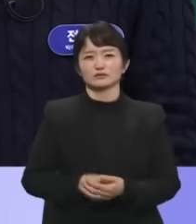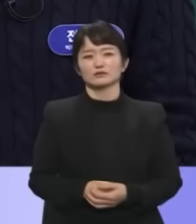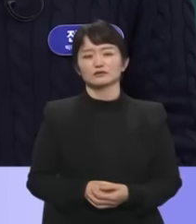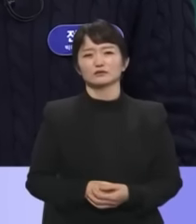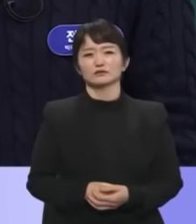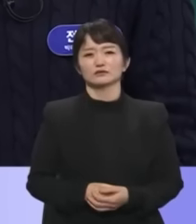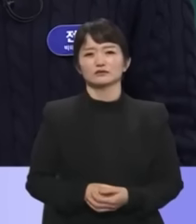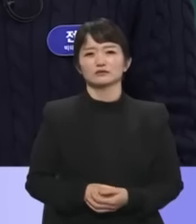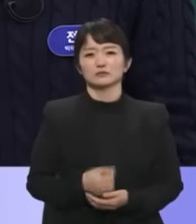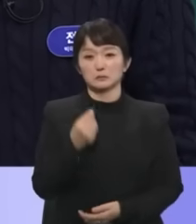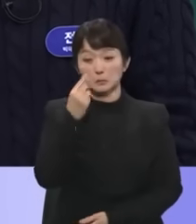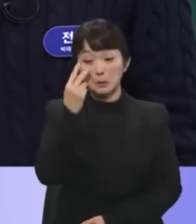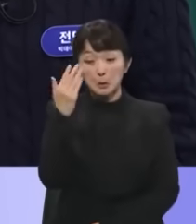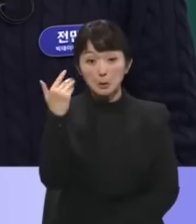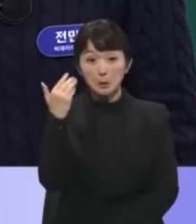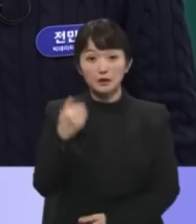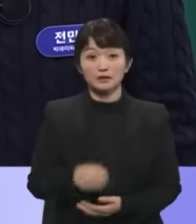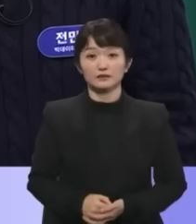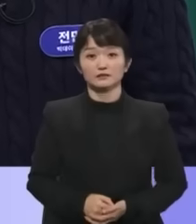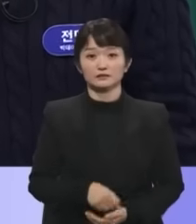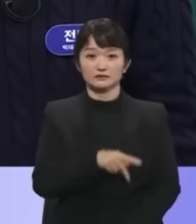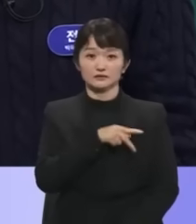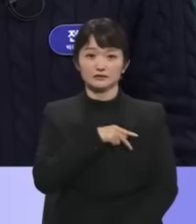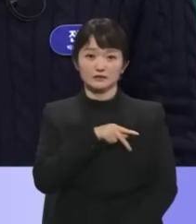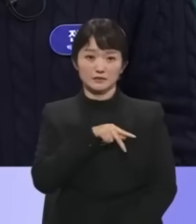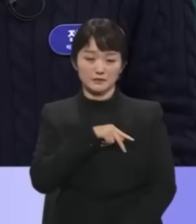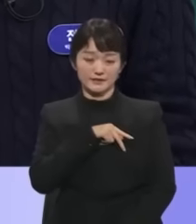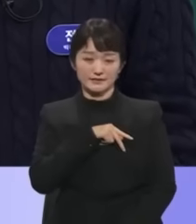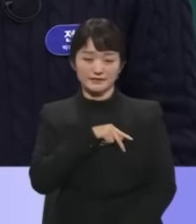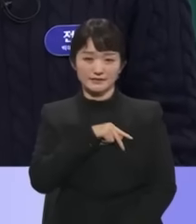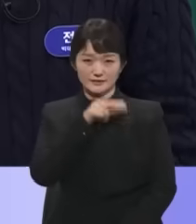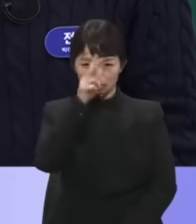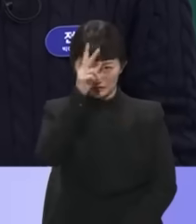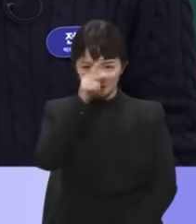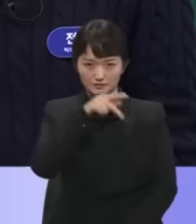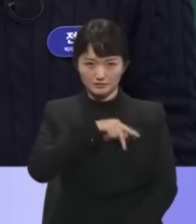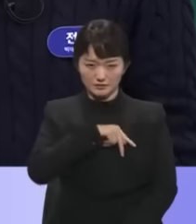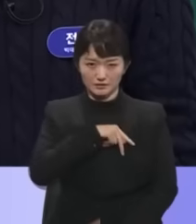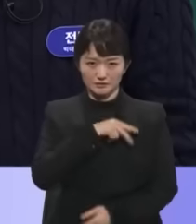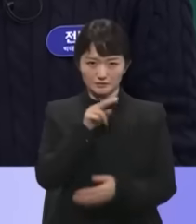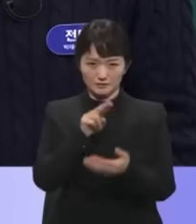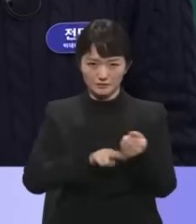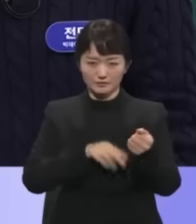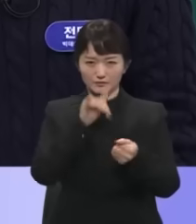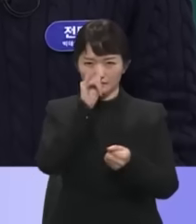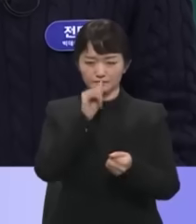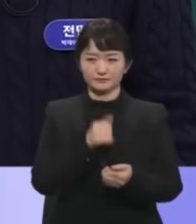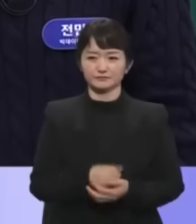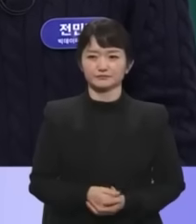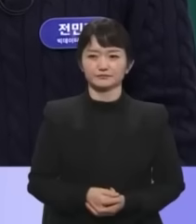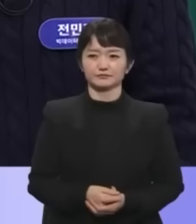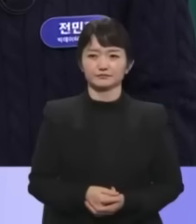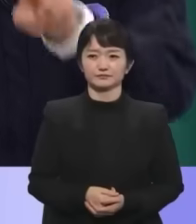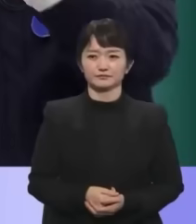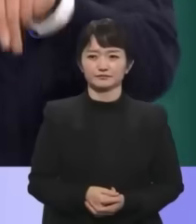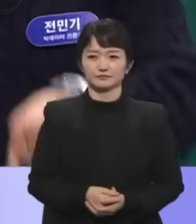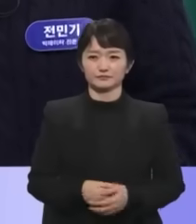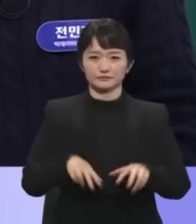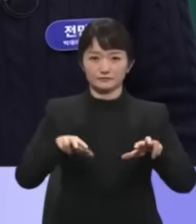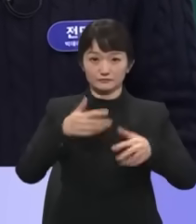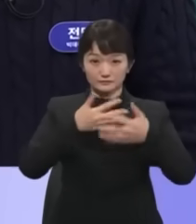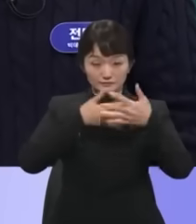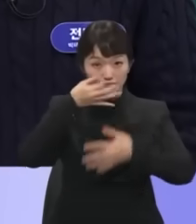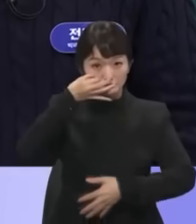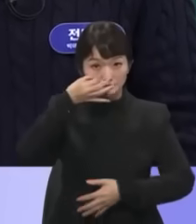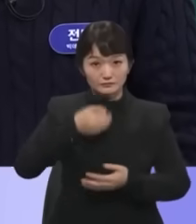알리에서 뭐 가짜 국회의원 배지라든지 경찰 배지도 버젓이 팔려서. 그러니까 우리나라 지금 영상 나가고 나오네요.